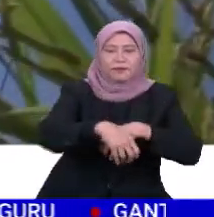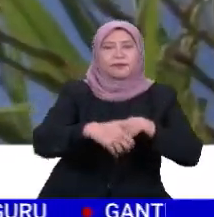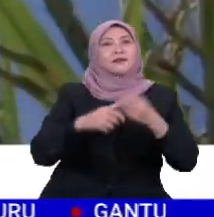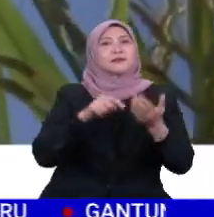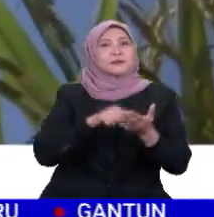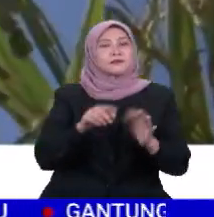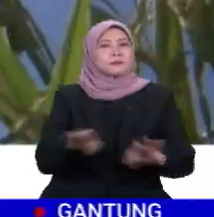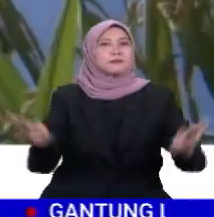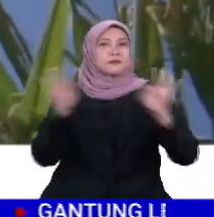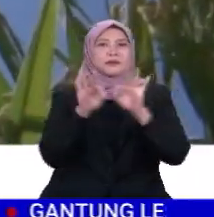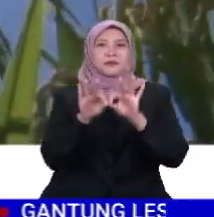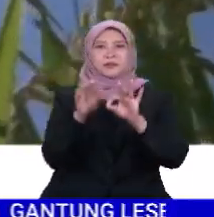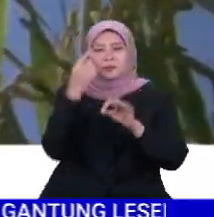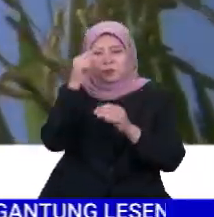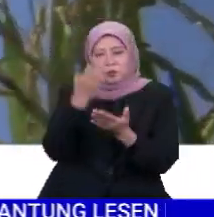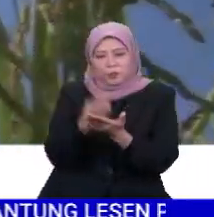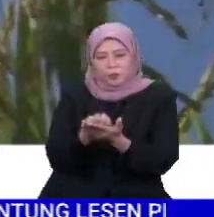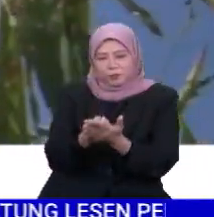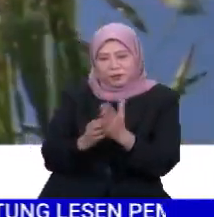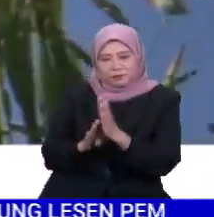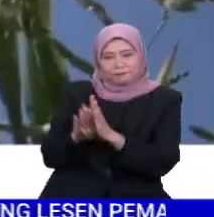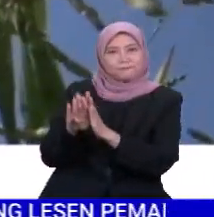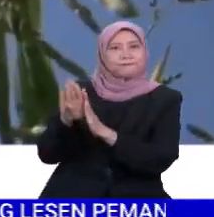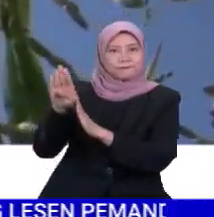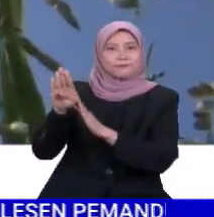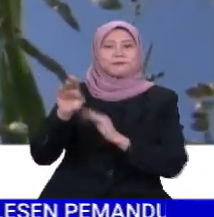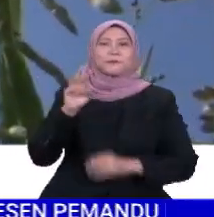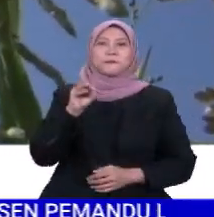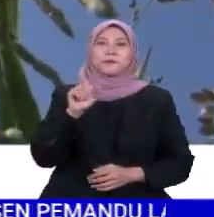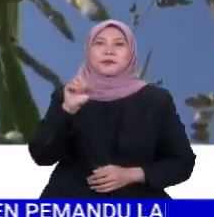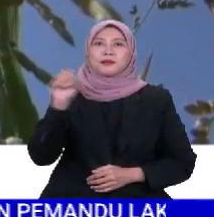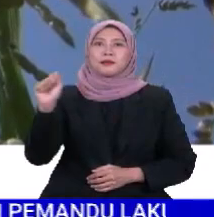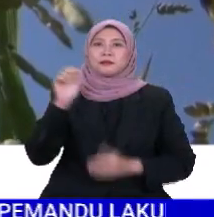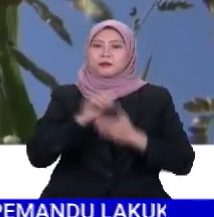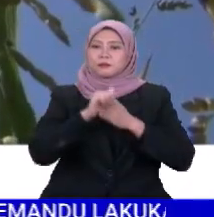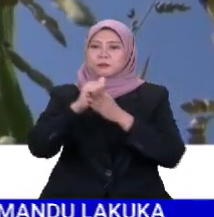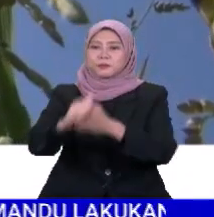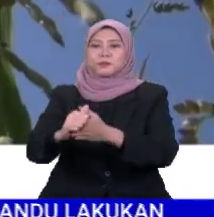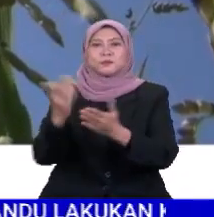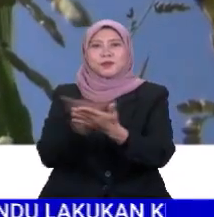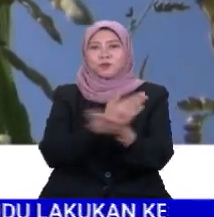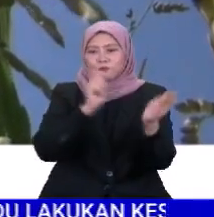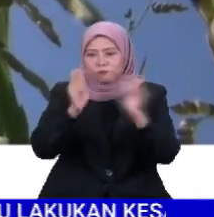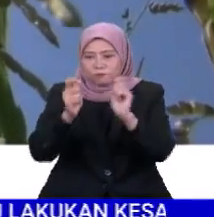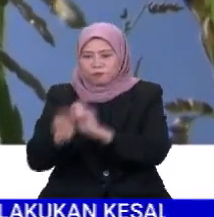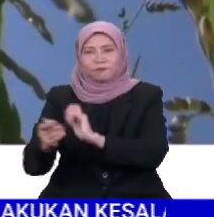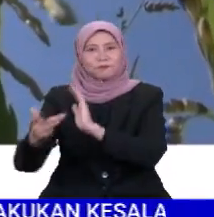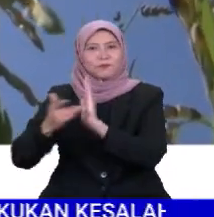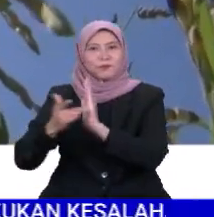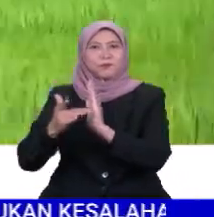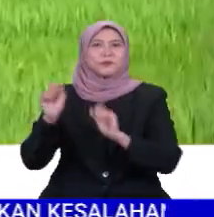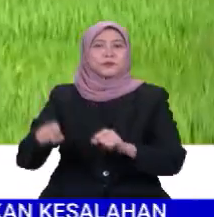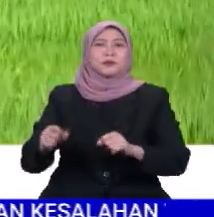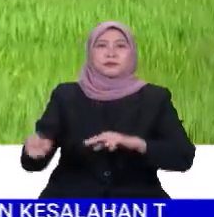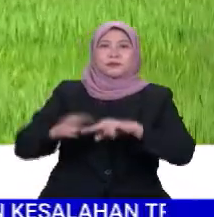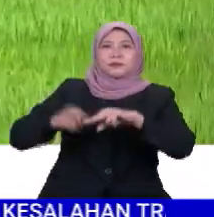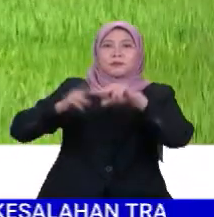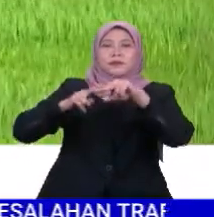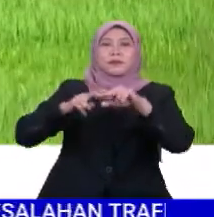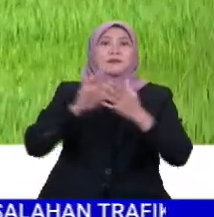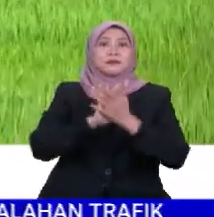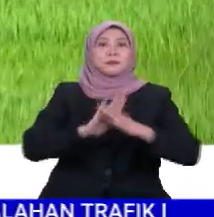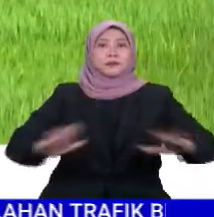sebagai salah satu Jenderal pertumbuhan ekonomi negara pada akan terus memacu pemodernan sektor pertanian dalam meningkatkan jaminan dan